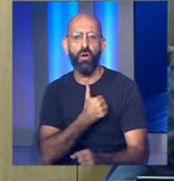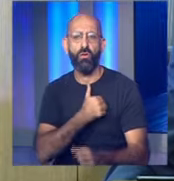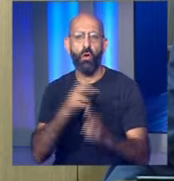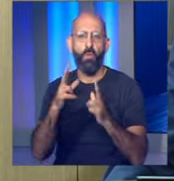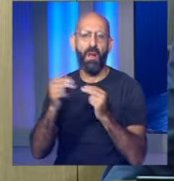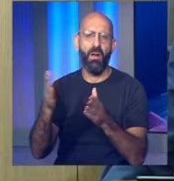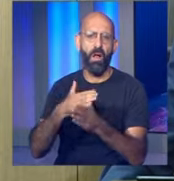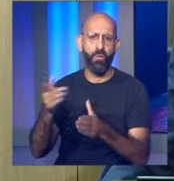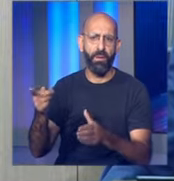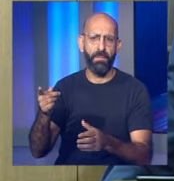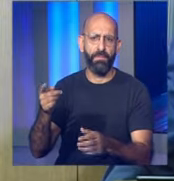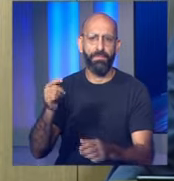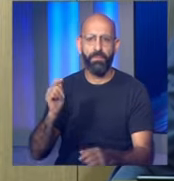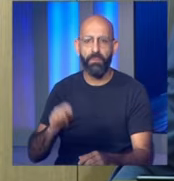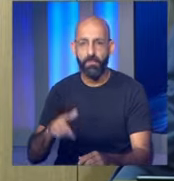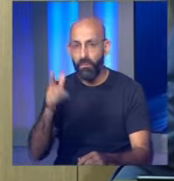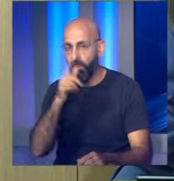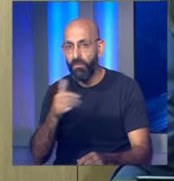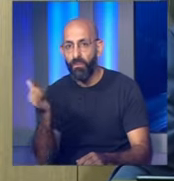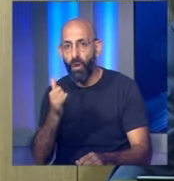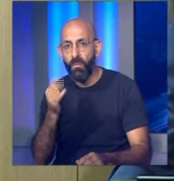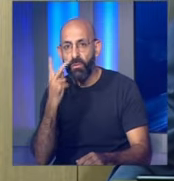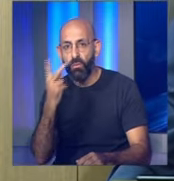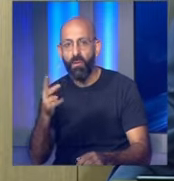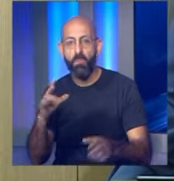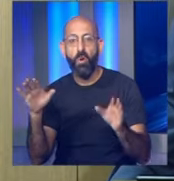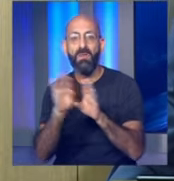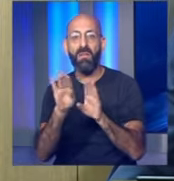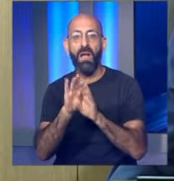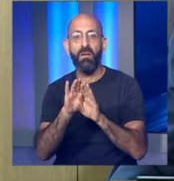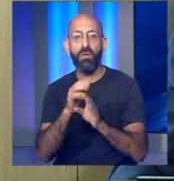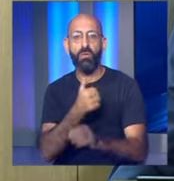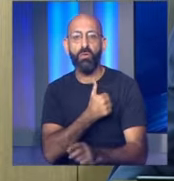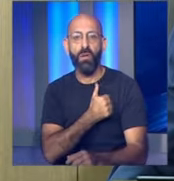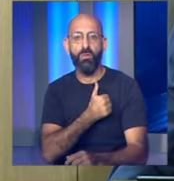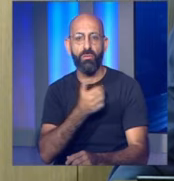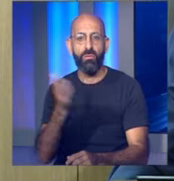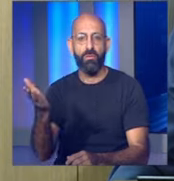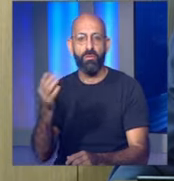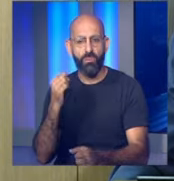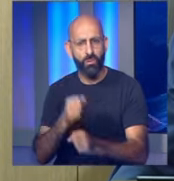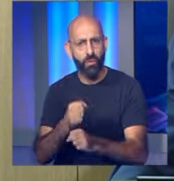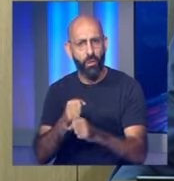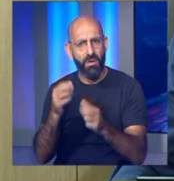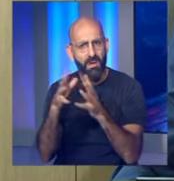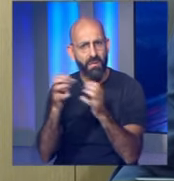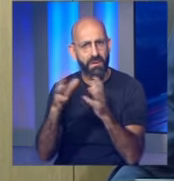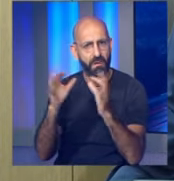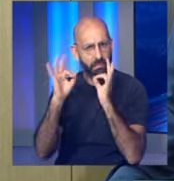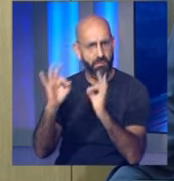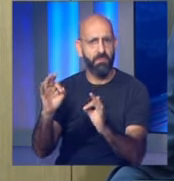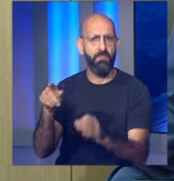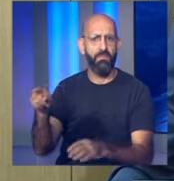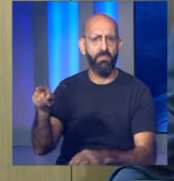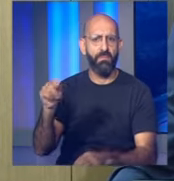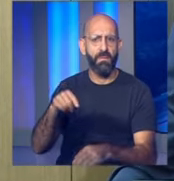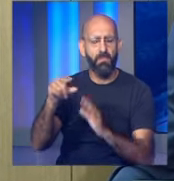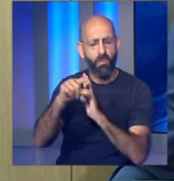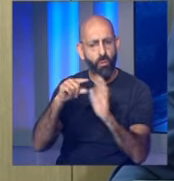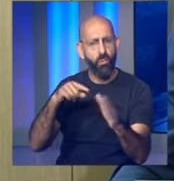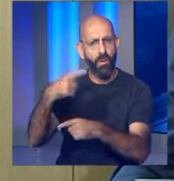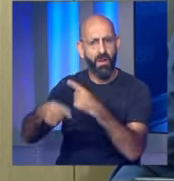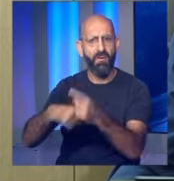ما لازم ننتظر آخر أيام، ولا لازم هذا الموضوع بأي شكل من